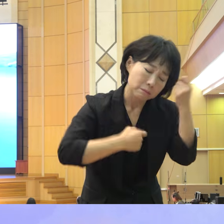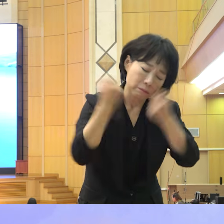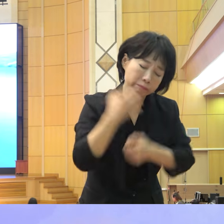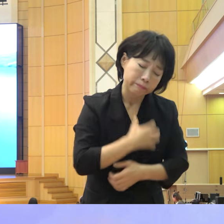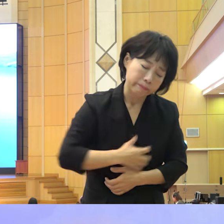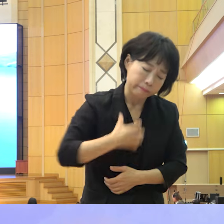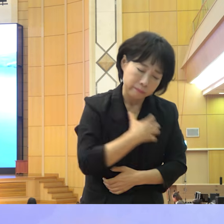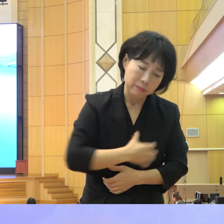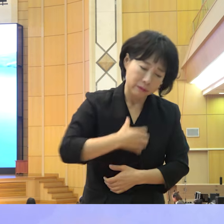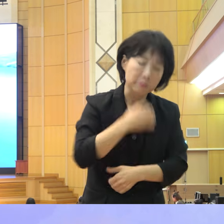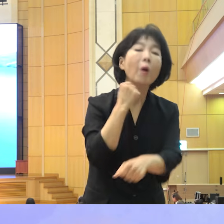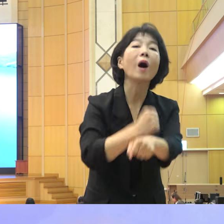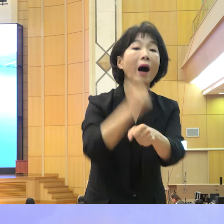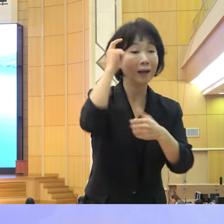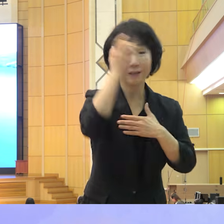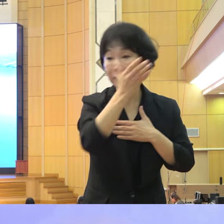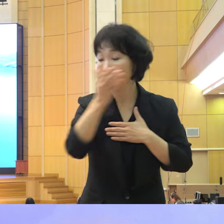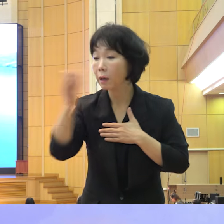슬퍼하느냐